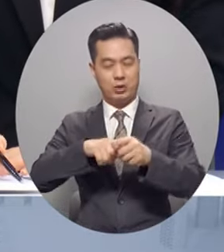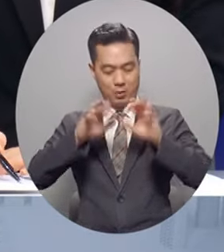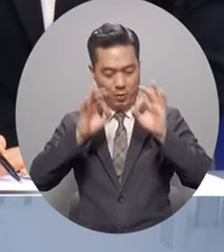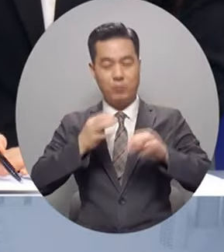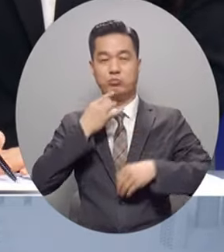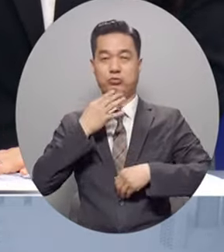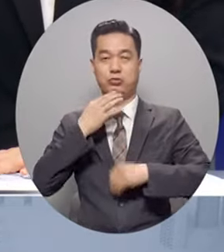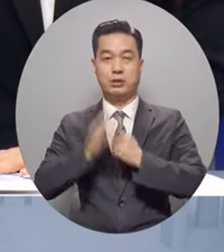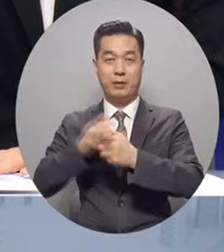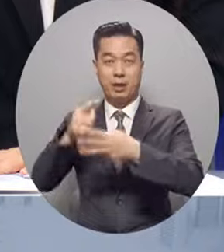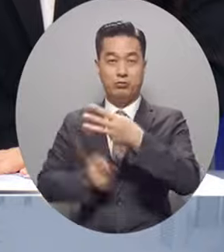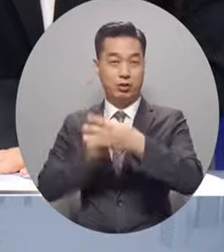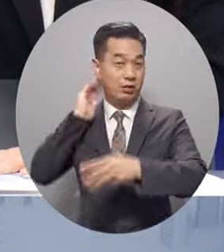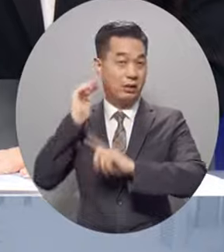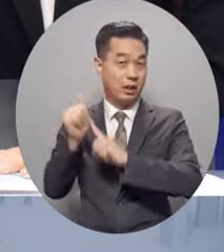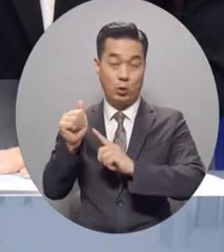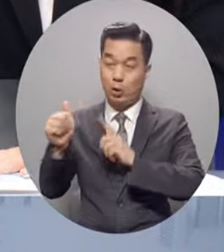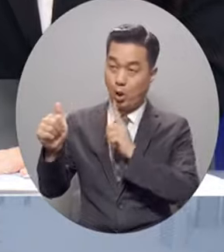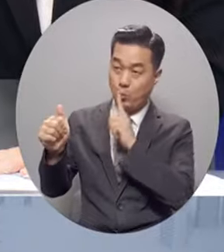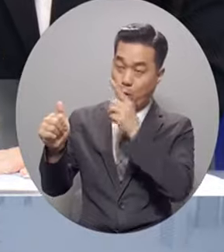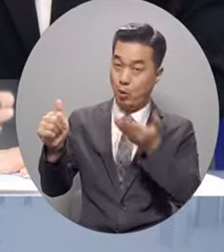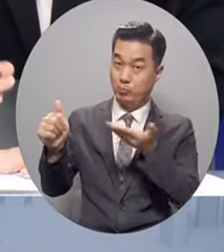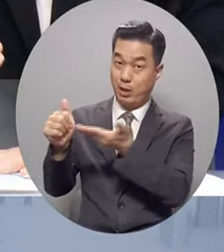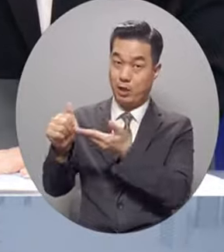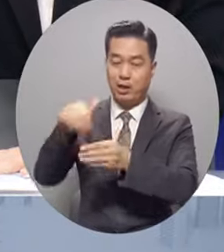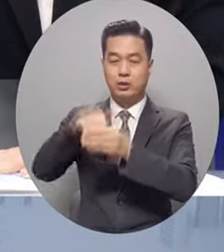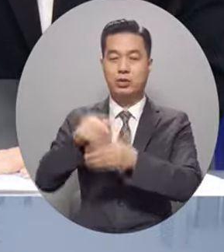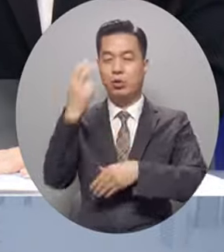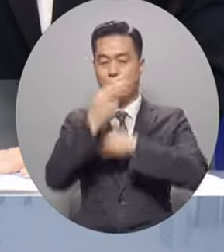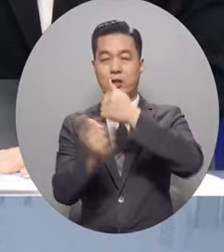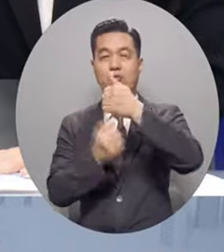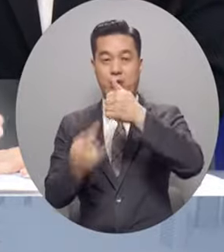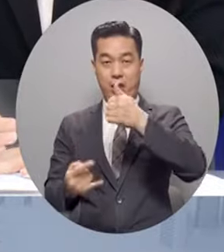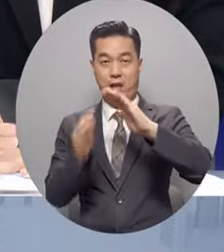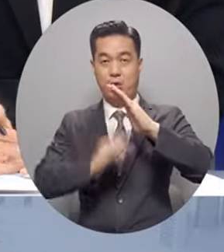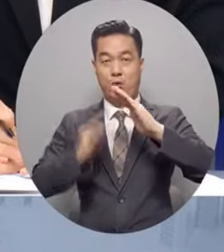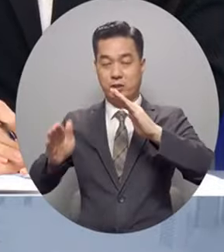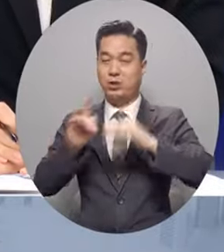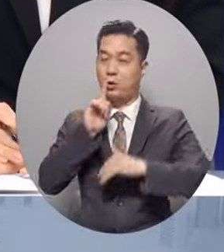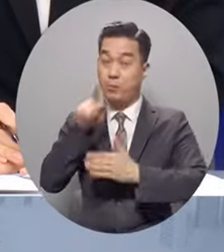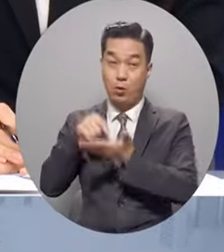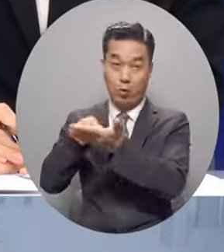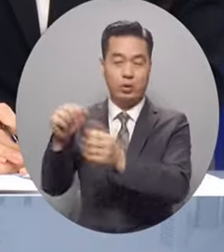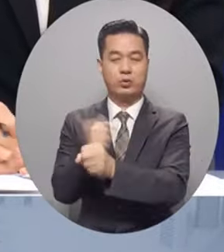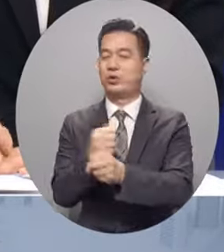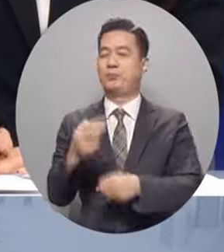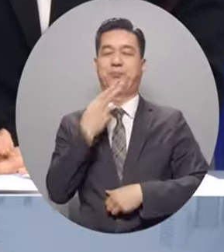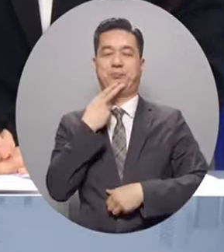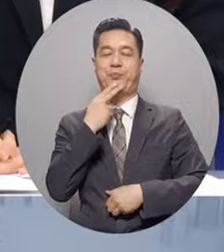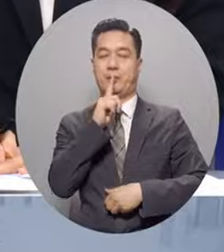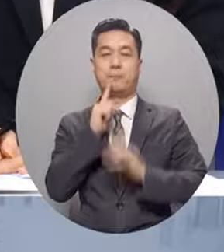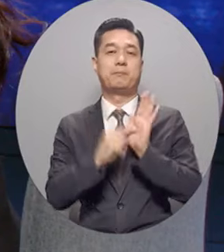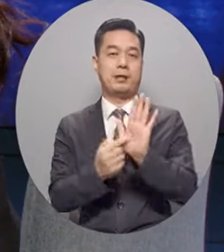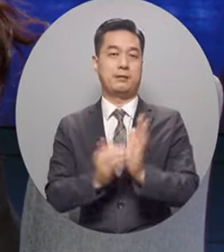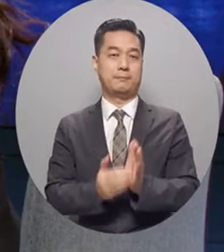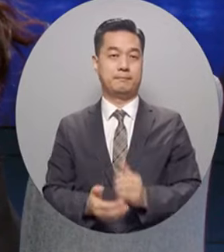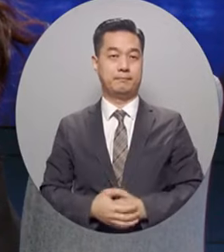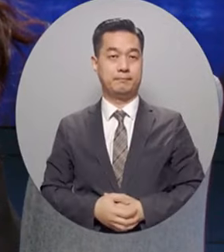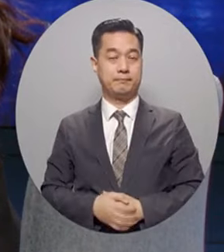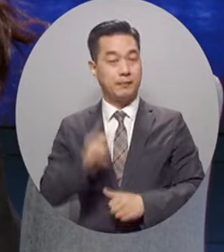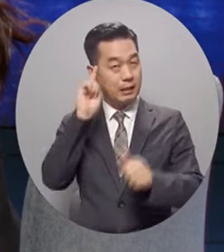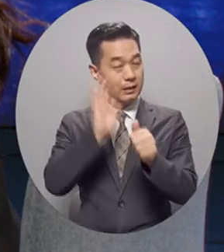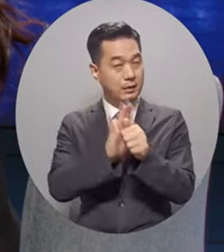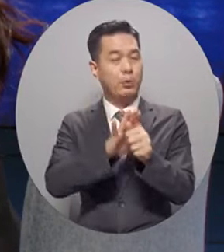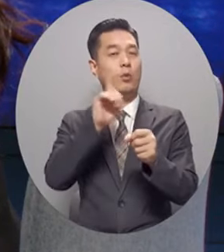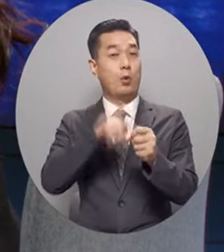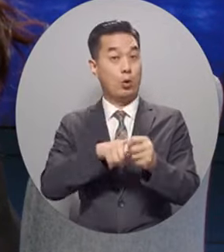그리고 윤성열 대통령에게 보고한 건 선관위에 공식적으로 공표된 여론 조사다 조작은 없었다 이렇게 반박했습니다 참고용으로